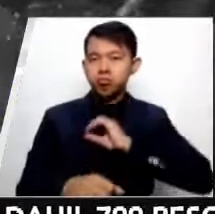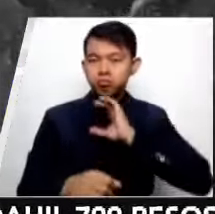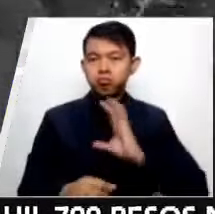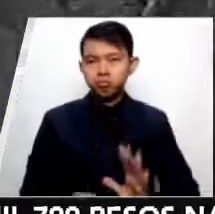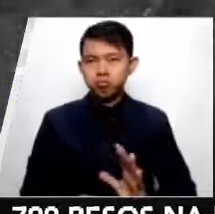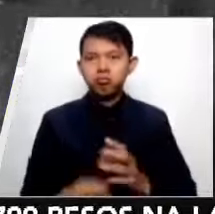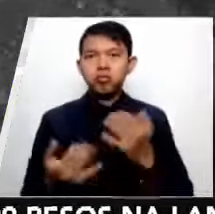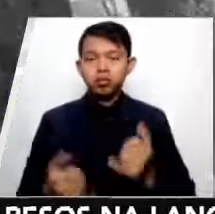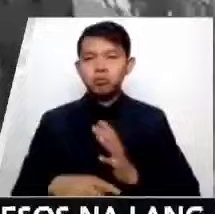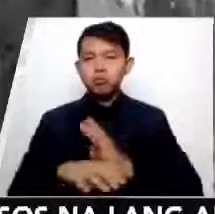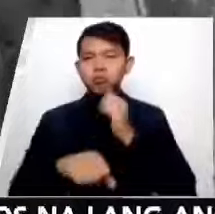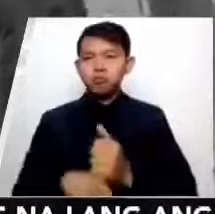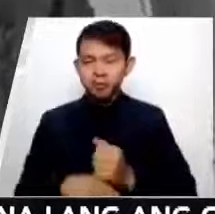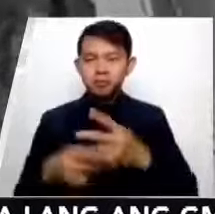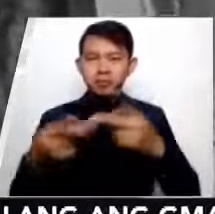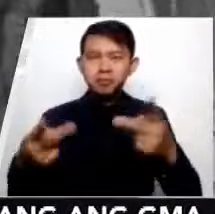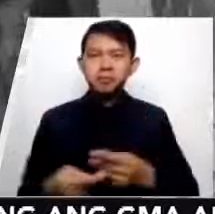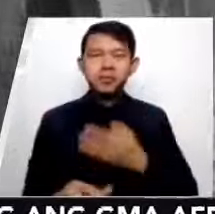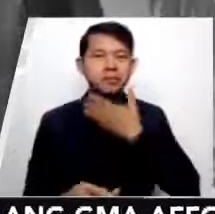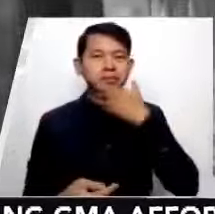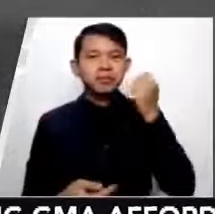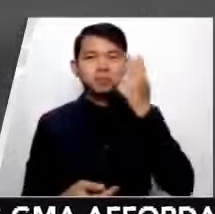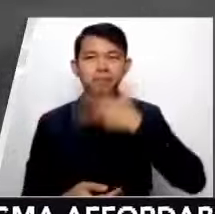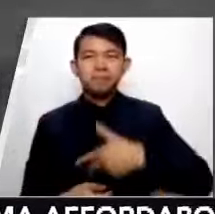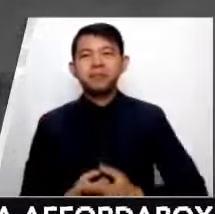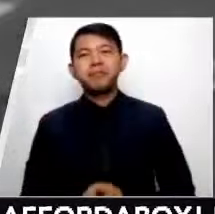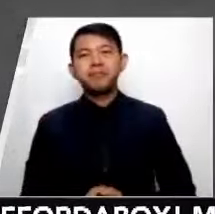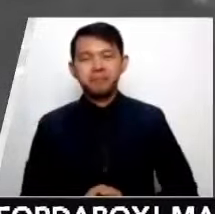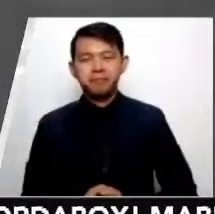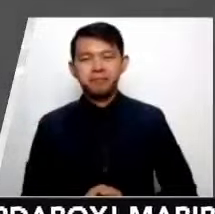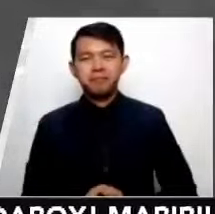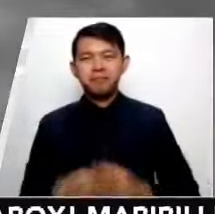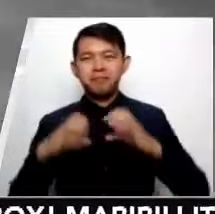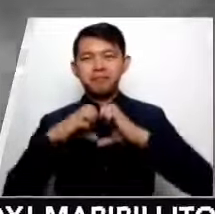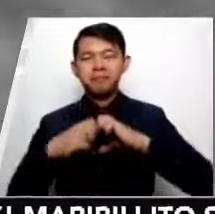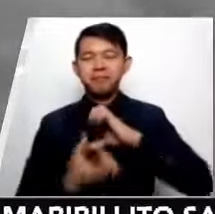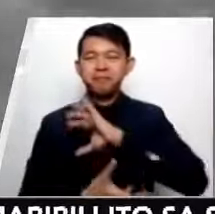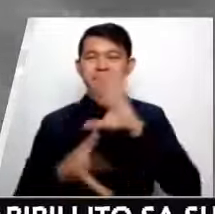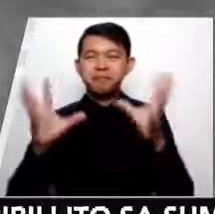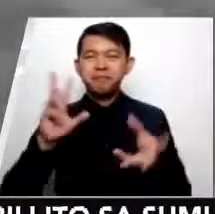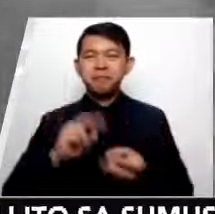Mark Salazar, nagbabalita para sa GMA Integrated News.